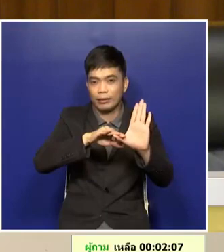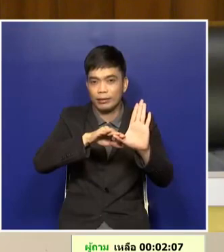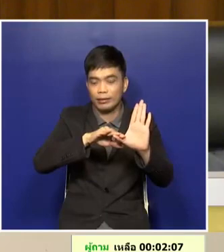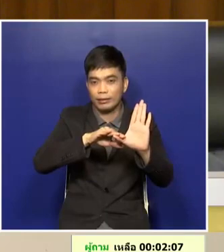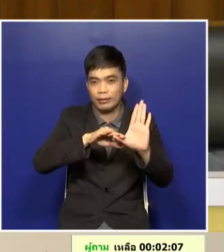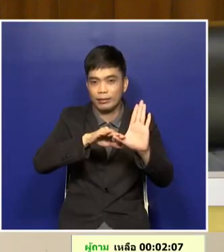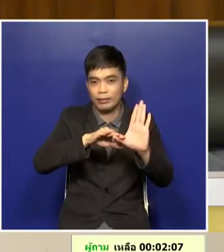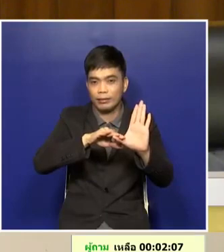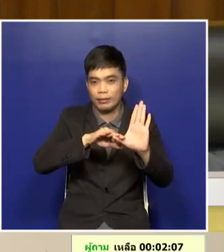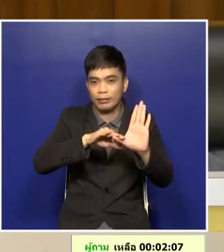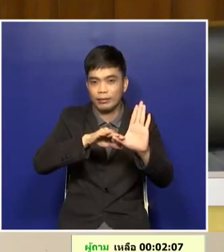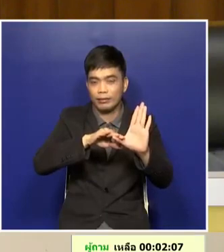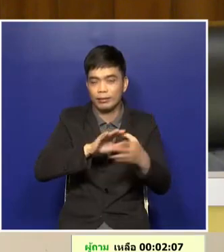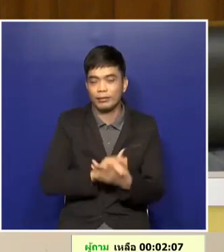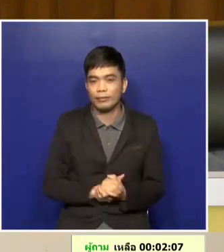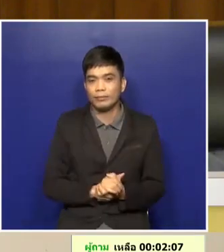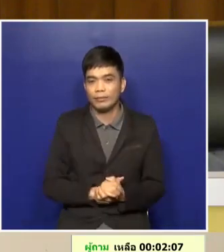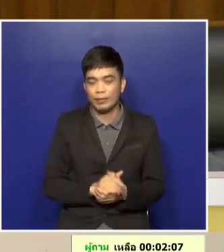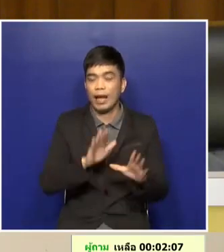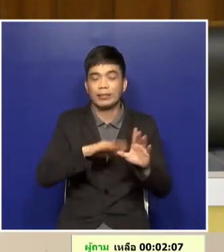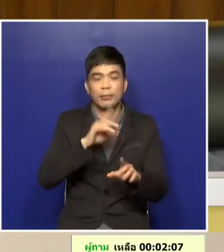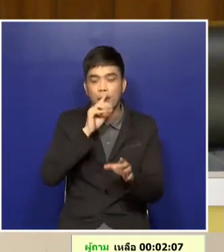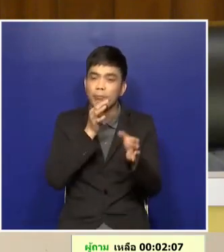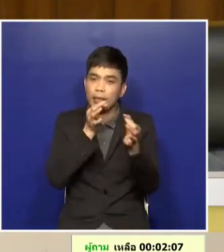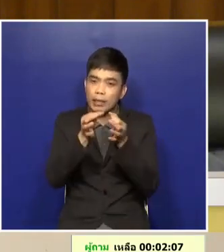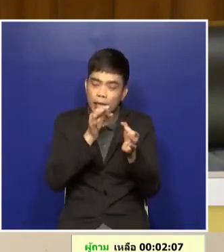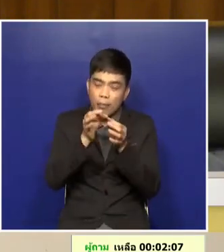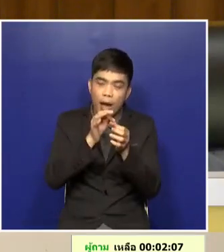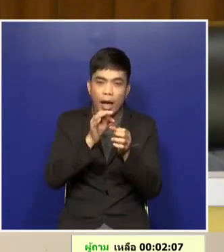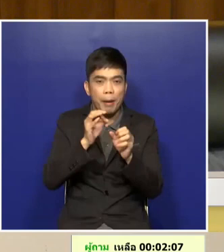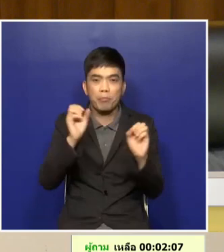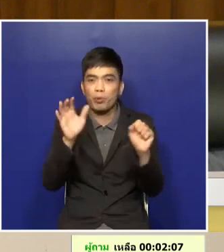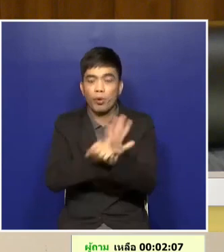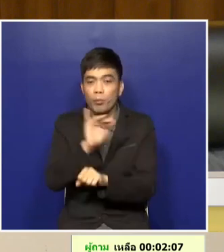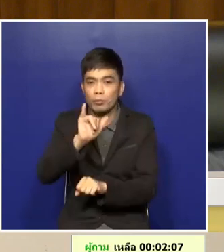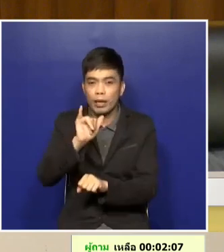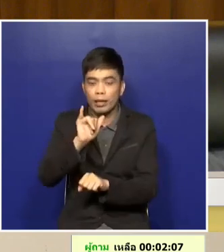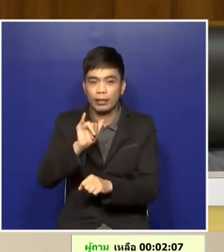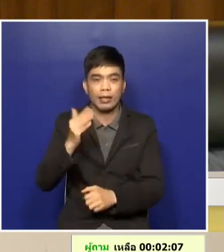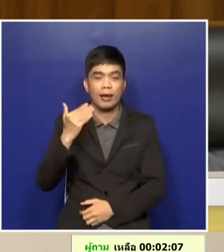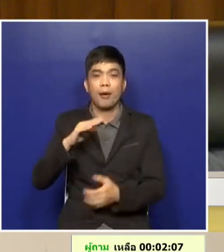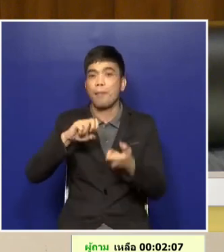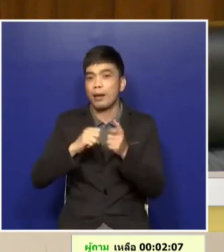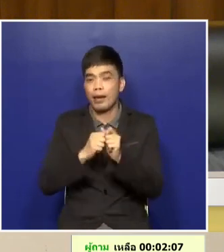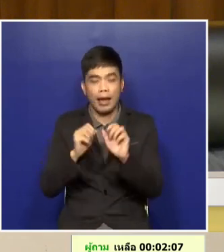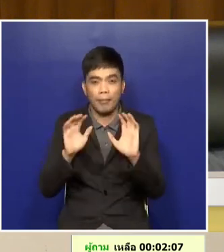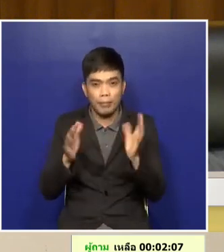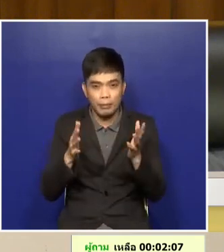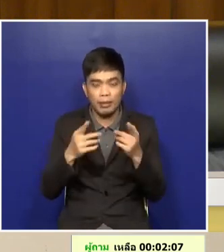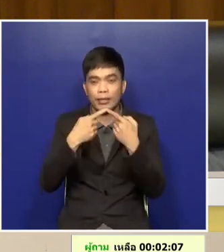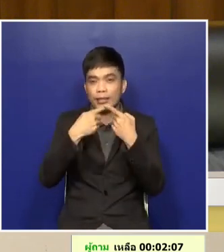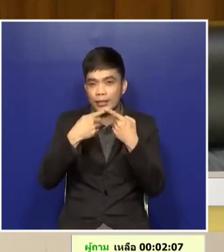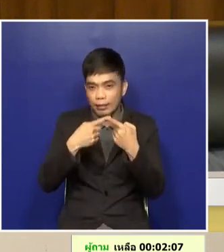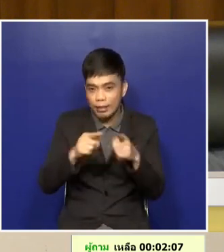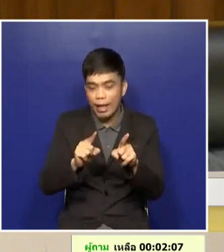พูดไม่ได้ครบถ้วนนะครับก็เท่าที่ผ่านมาก็ยังไม่ได้มีปัญหาอะไรนะครับก็เพียงแต่ว่า